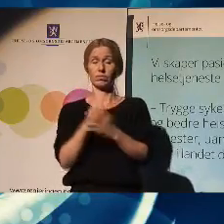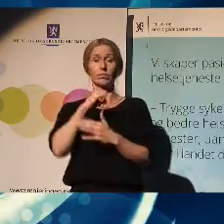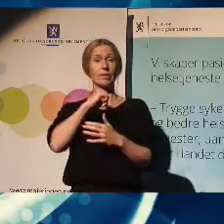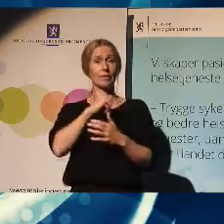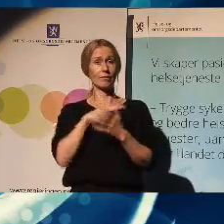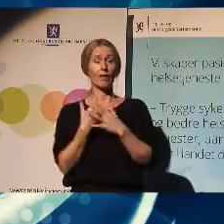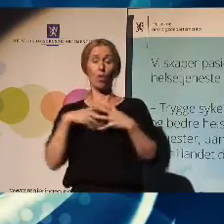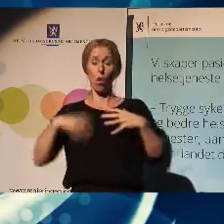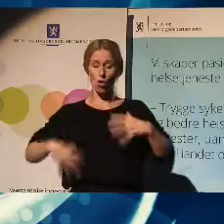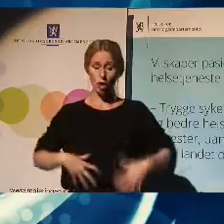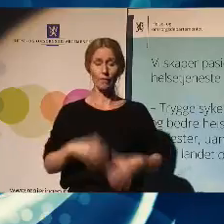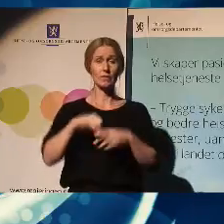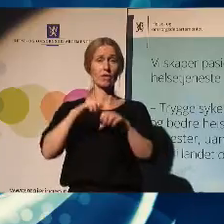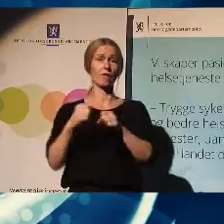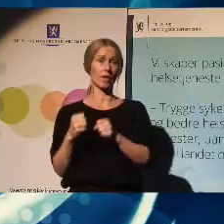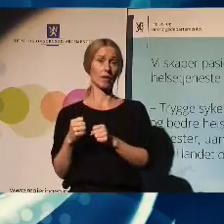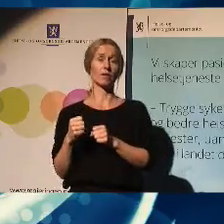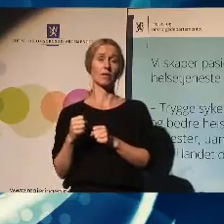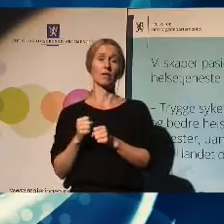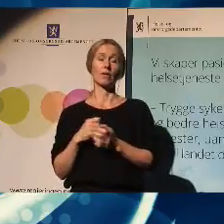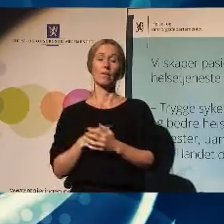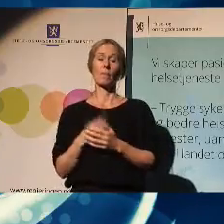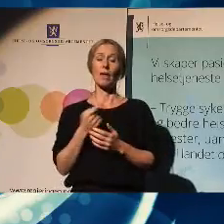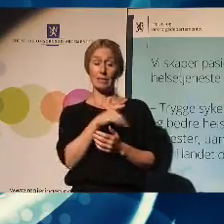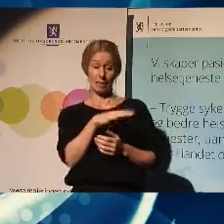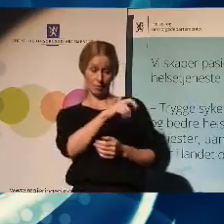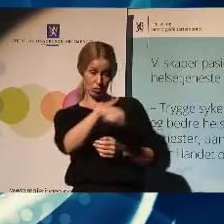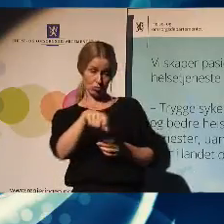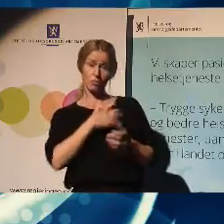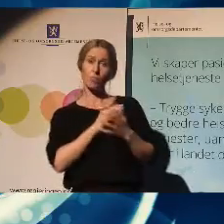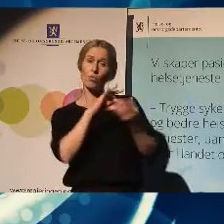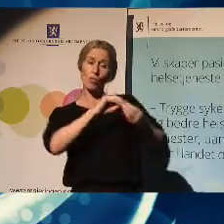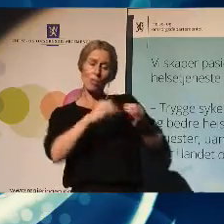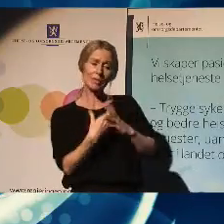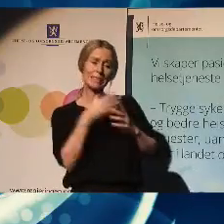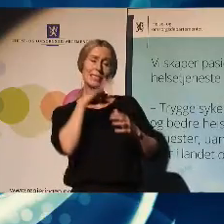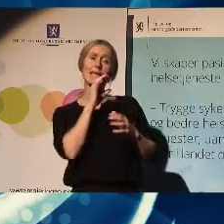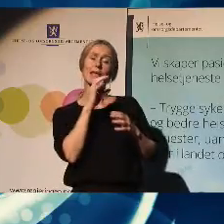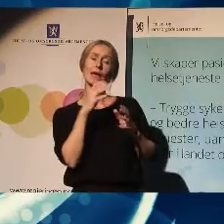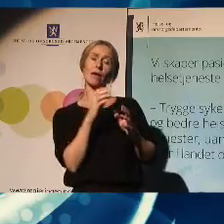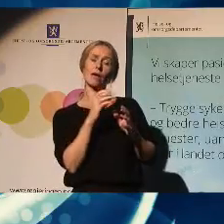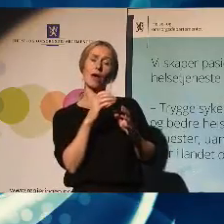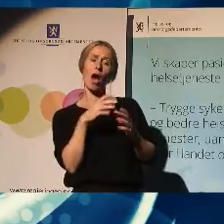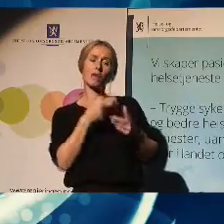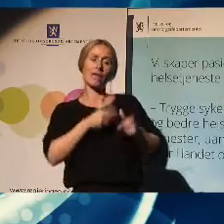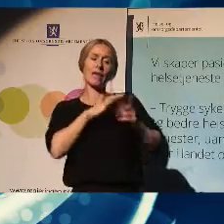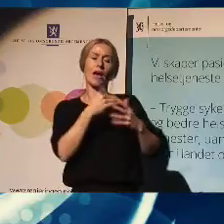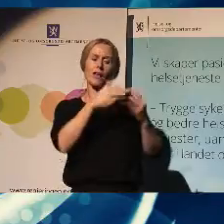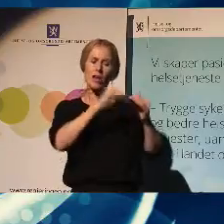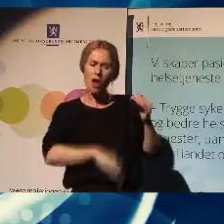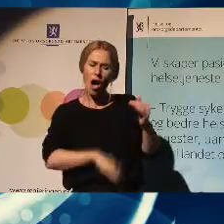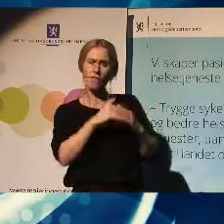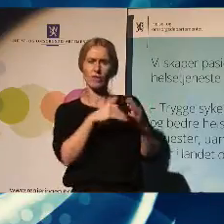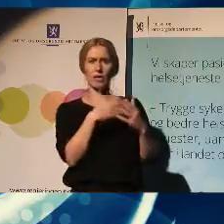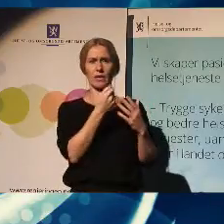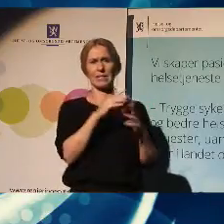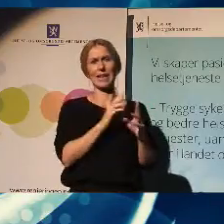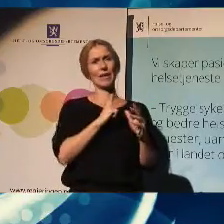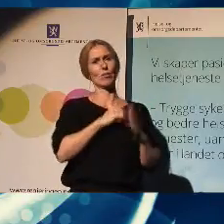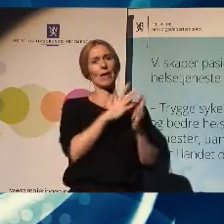organskader. De med problematisk drikkeadferd har lavere selvopplevd helse, mer angst og